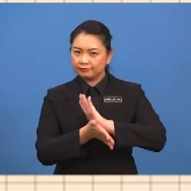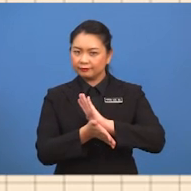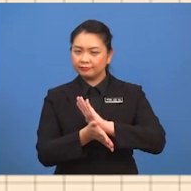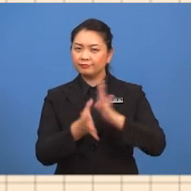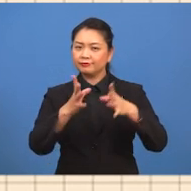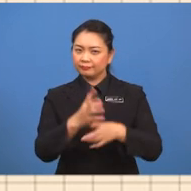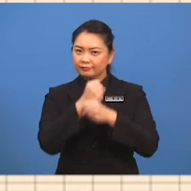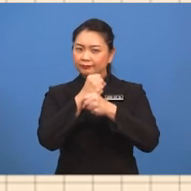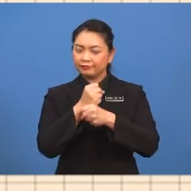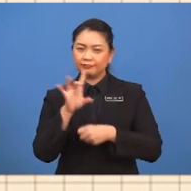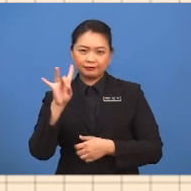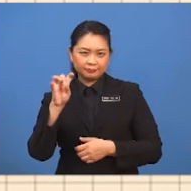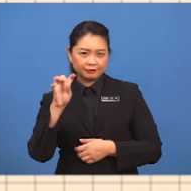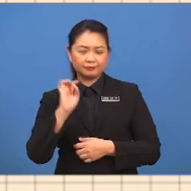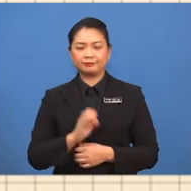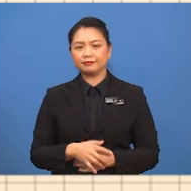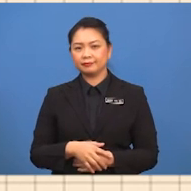ialah 80.